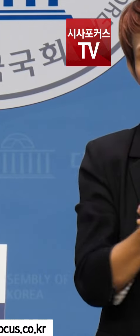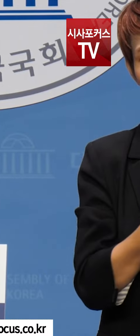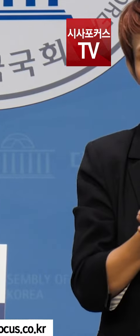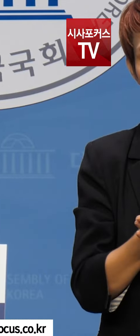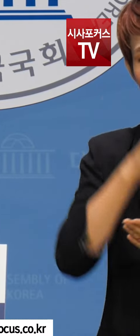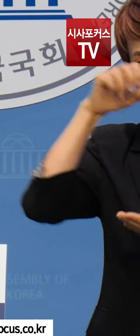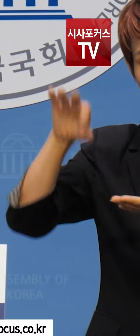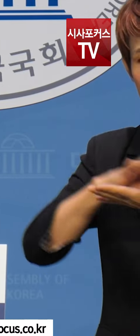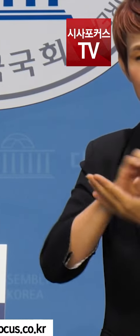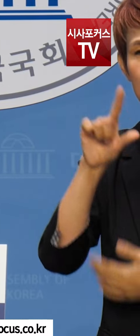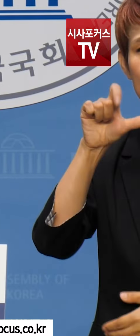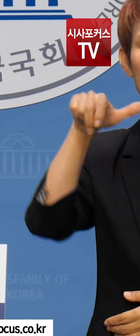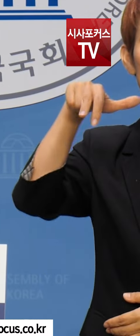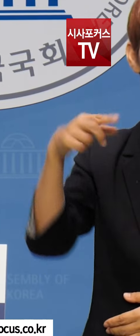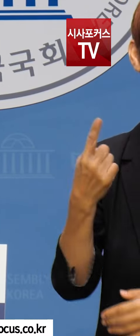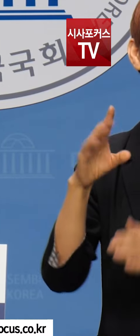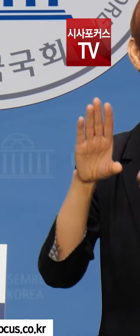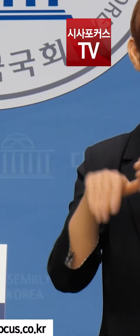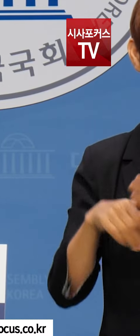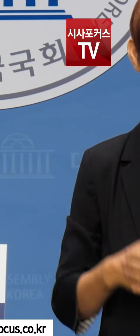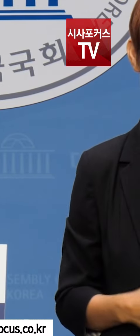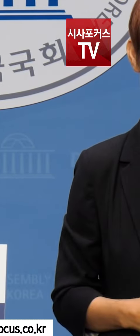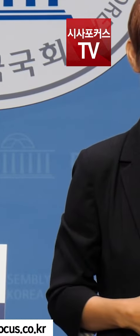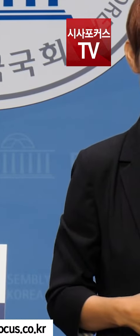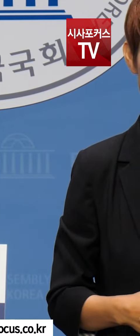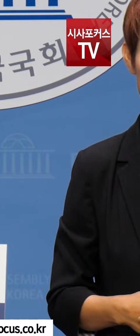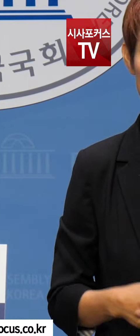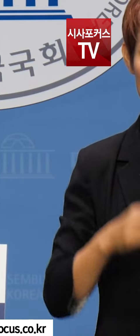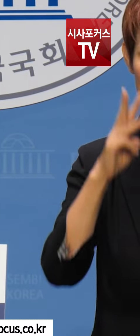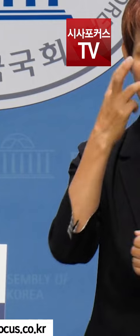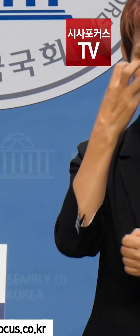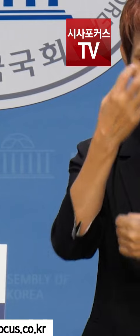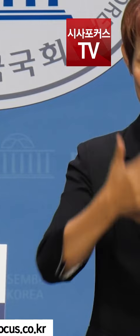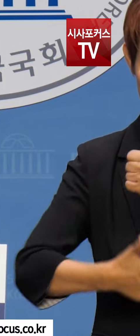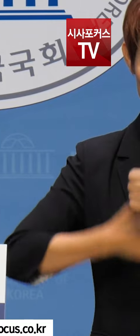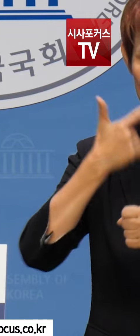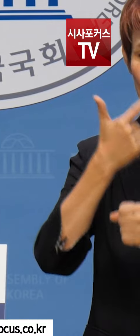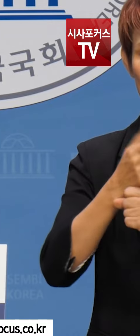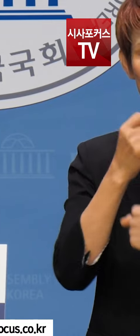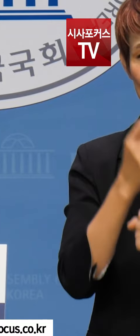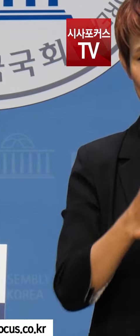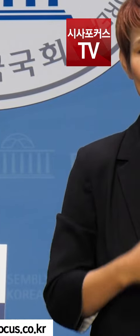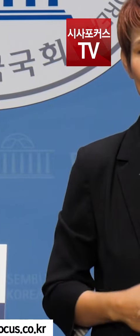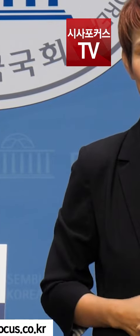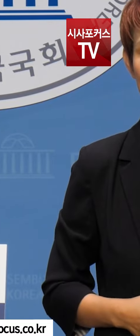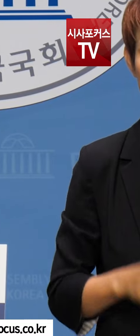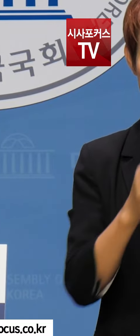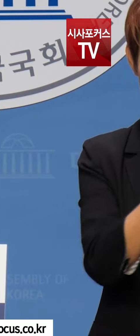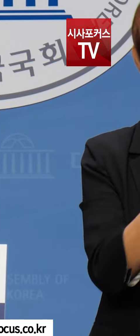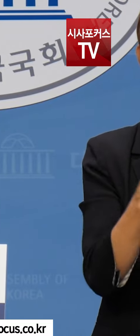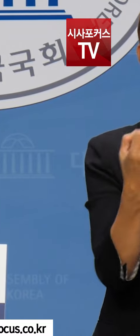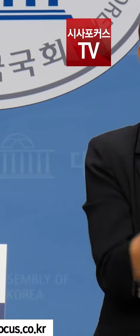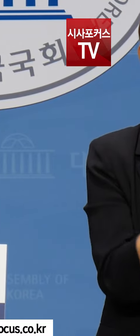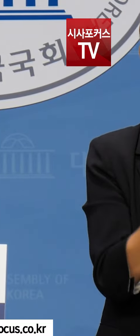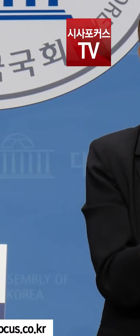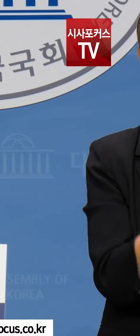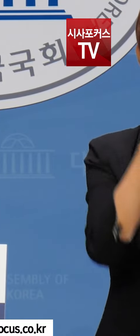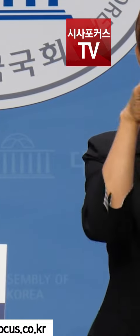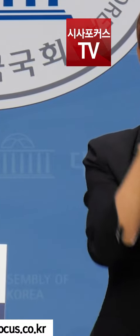예산 15조의 시절이었습니다. 이제 36년이 흘렀습니다. 1인당 총소득